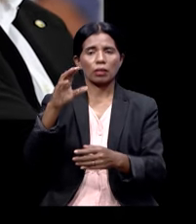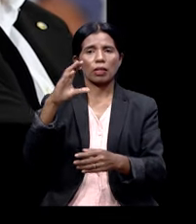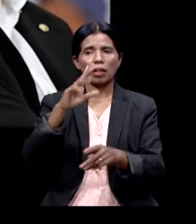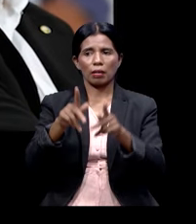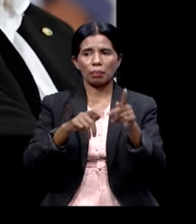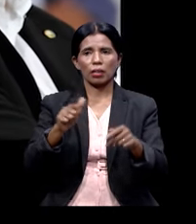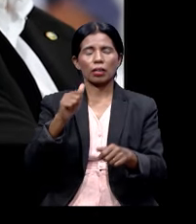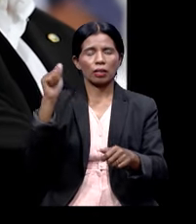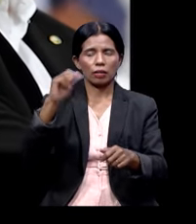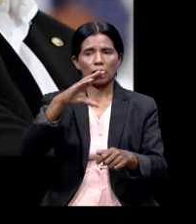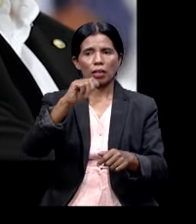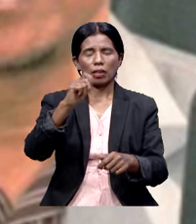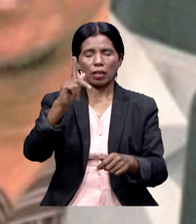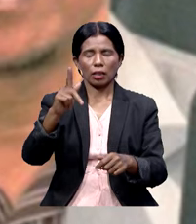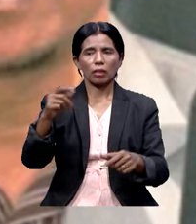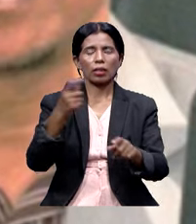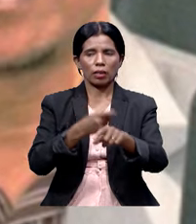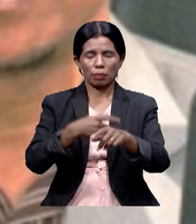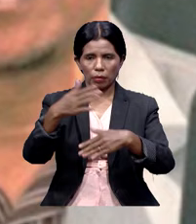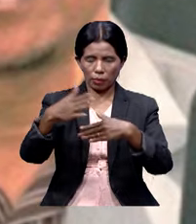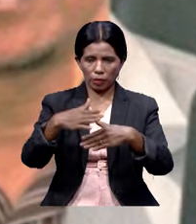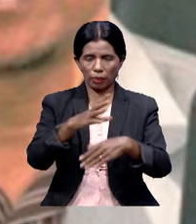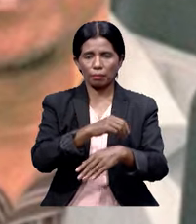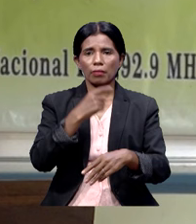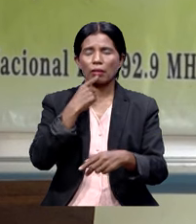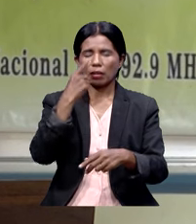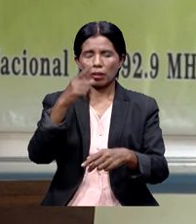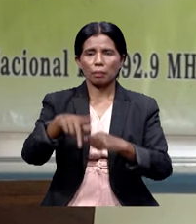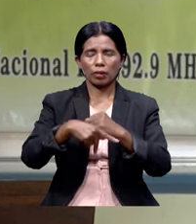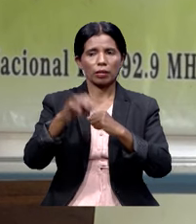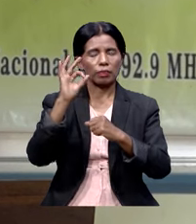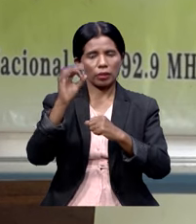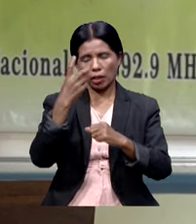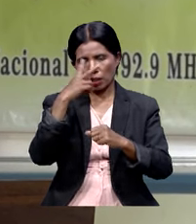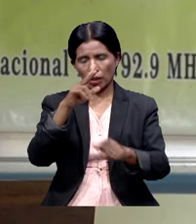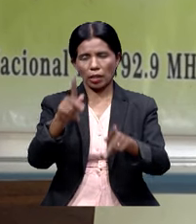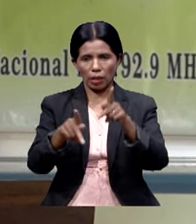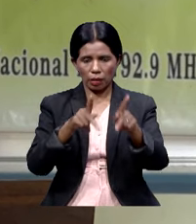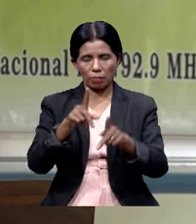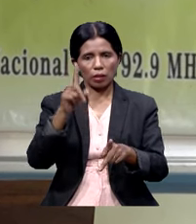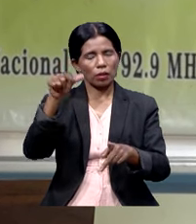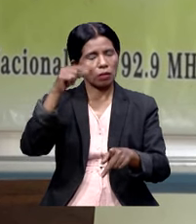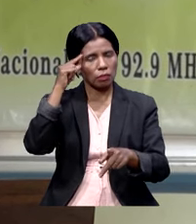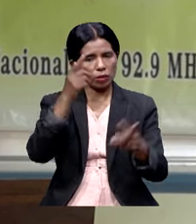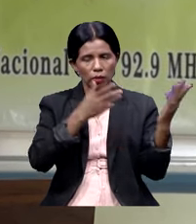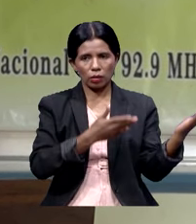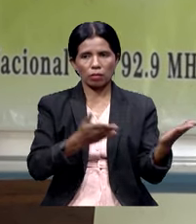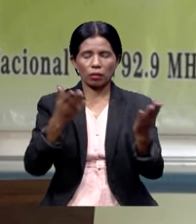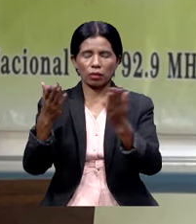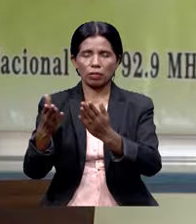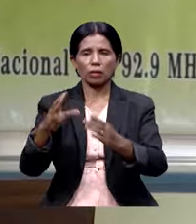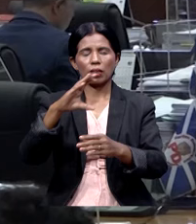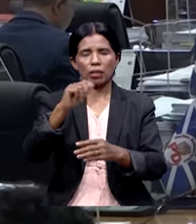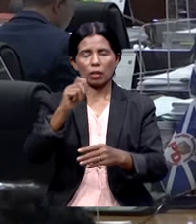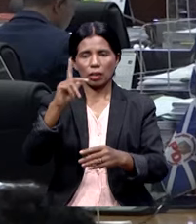ba komisario kat ia tempo barak. Boraluli hateten Bangkada Fratelling sehare candidato nebe governo submete ba candidato komisario